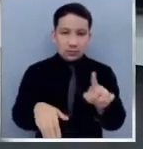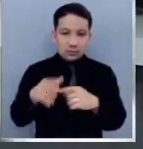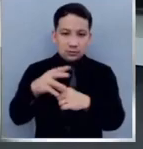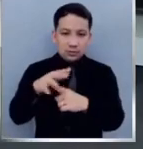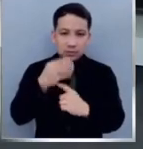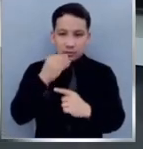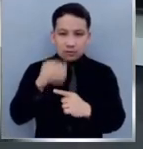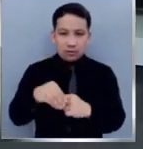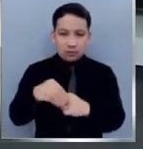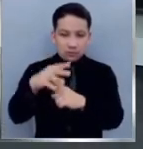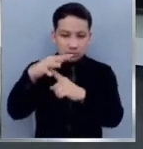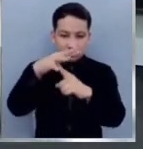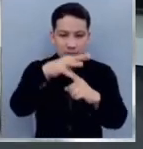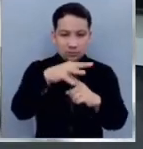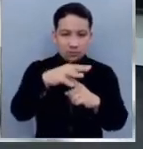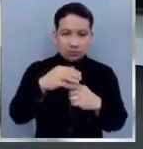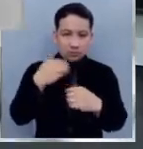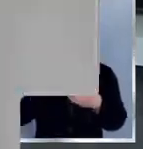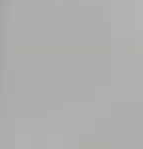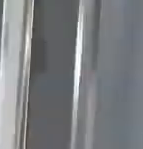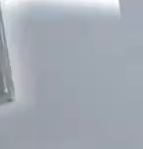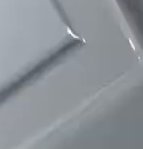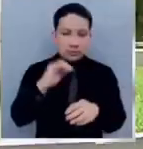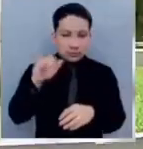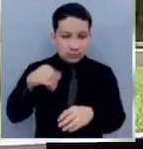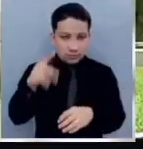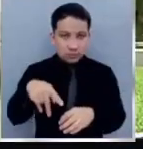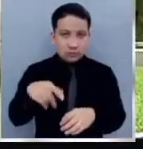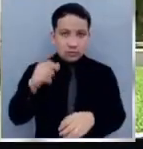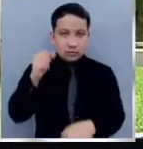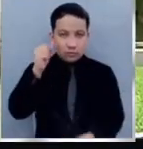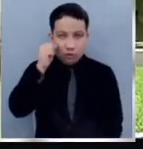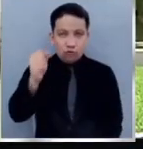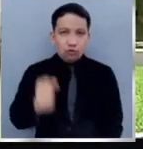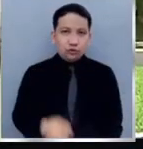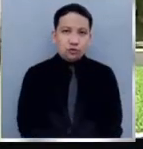chopper. Nakatutok si JP Soriano.